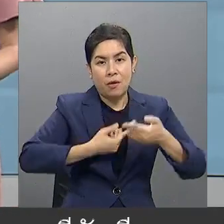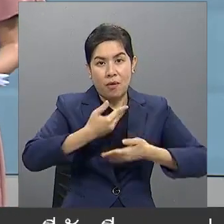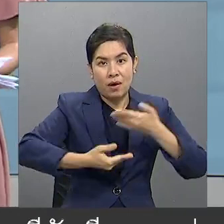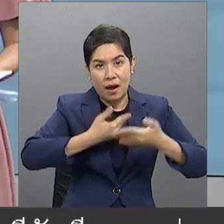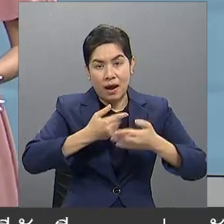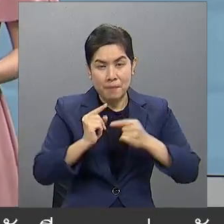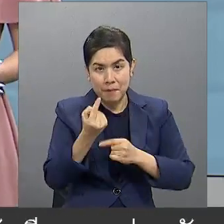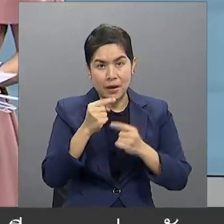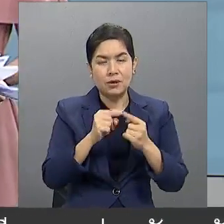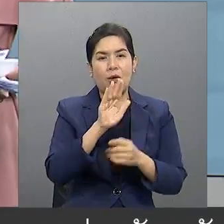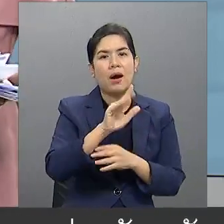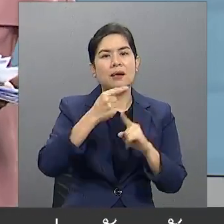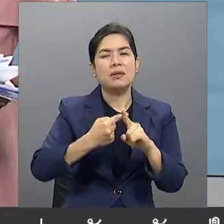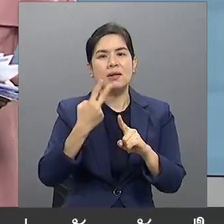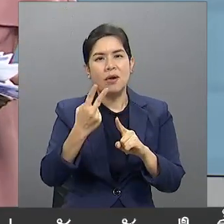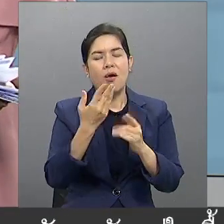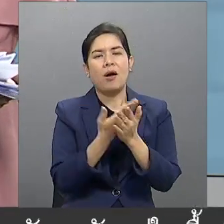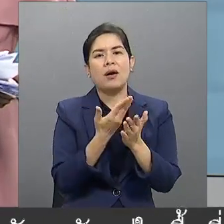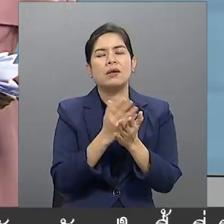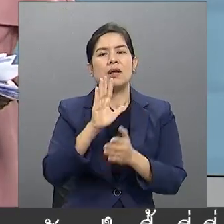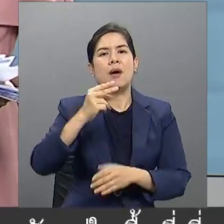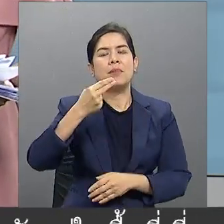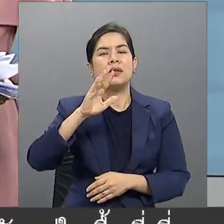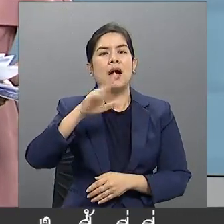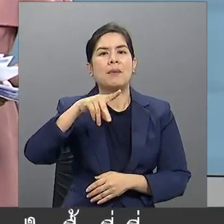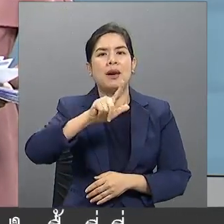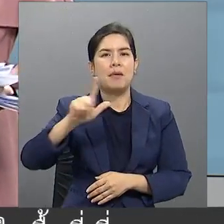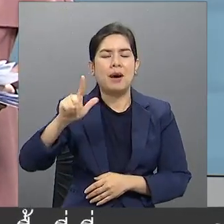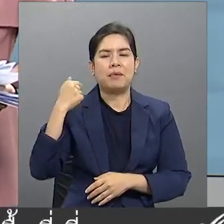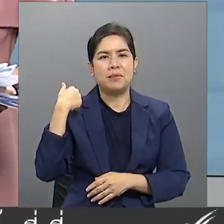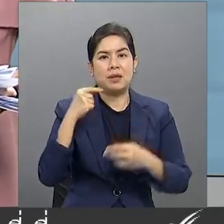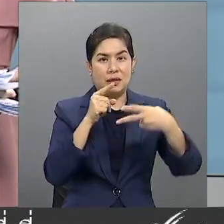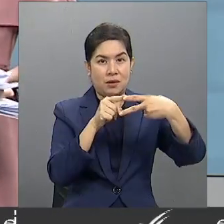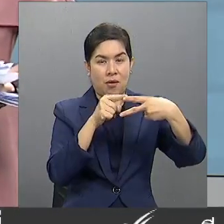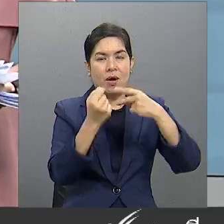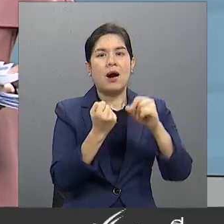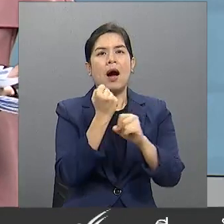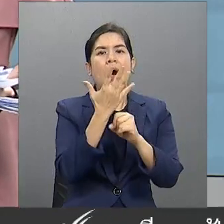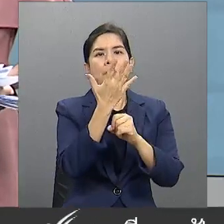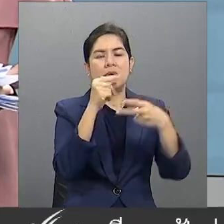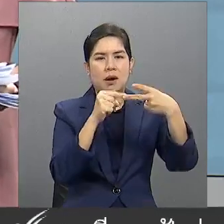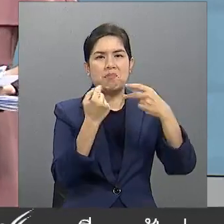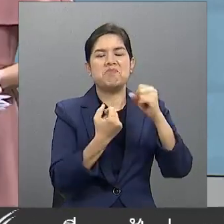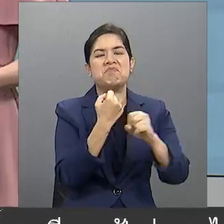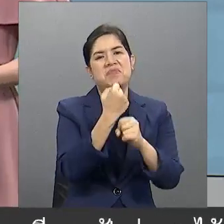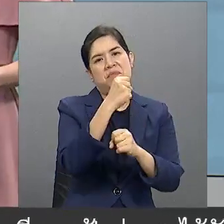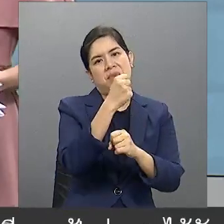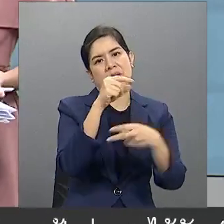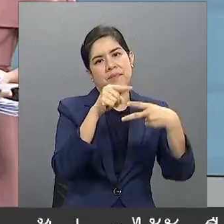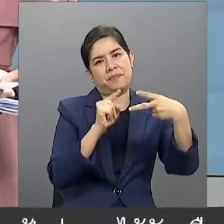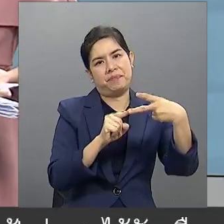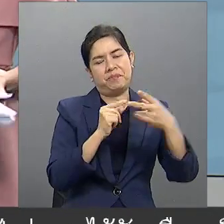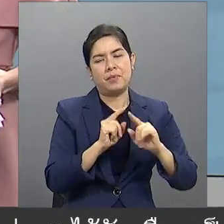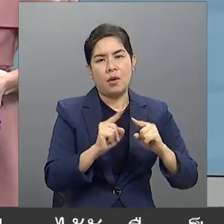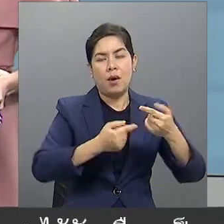กุมภาพันธ์นี้ห้าหมื่นห้าพันล้านบาทจะคล้าย 2รุ่นนะคะเป็นรุ่นอายุ 5ปีกับ 10ปีนะคะแต่ว่าคราวนี้ไม่ได้ขายผ่านอีก